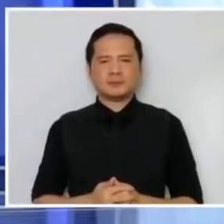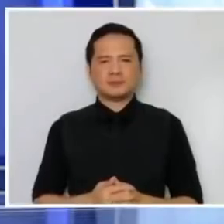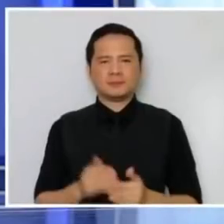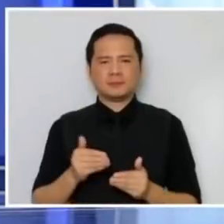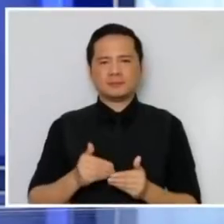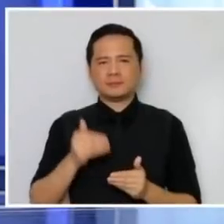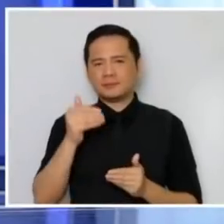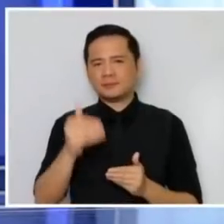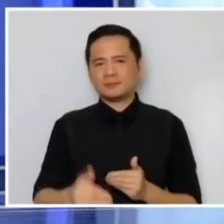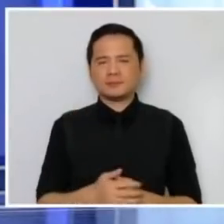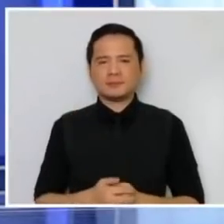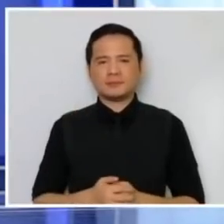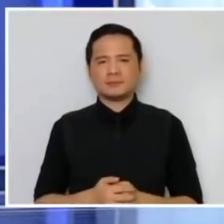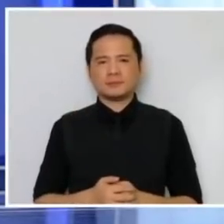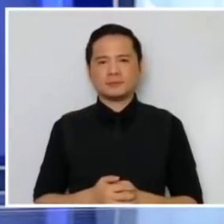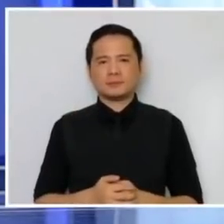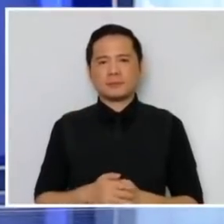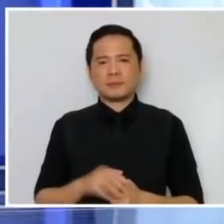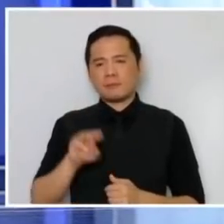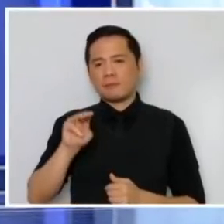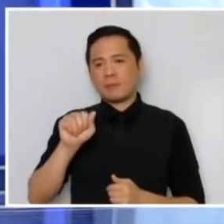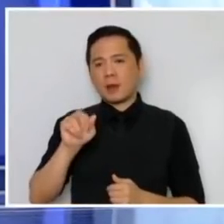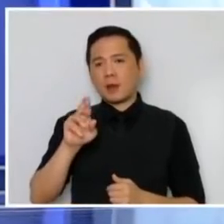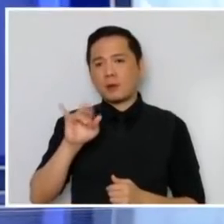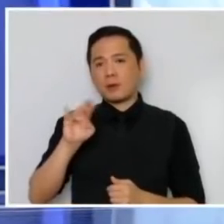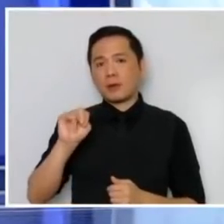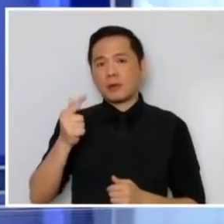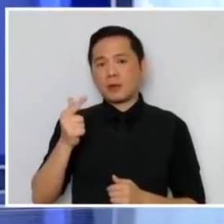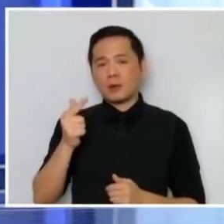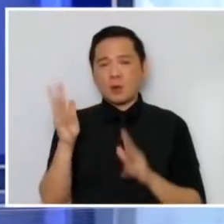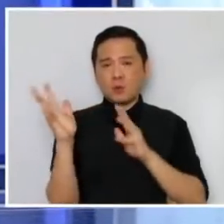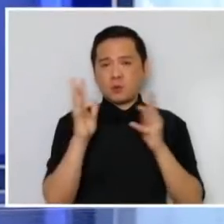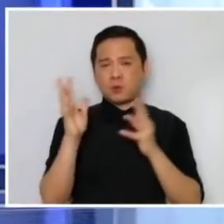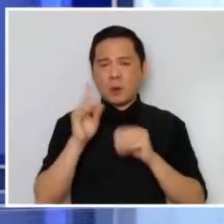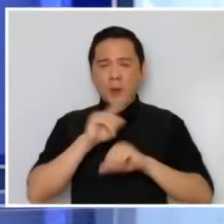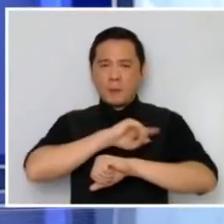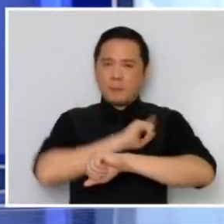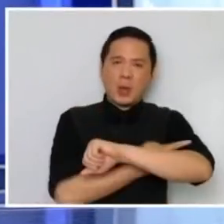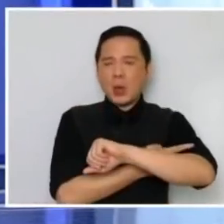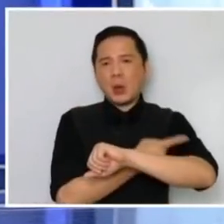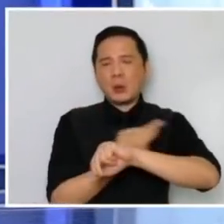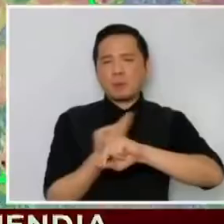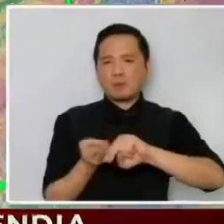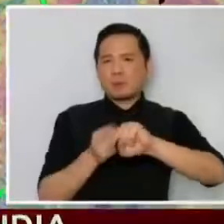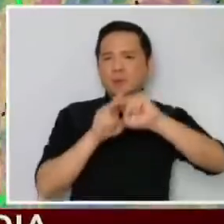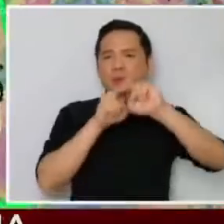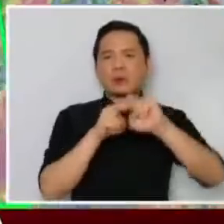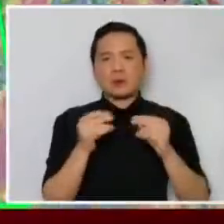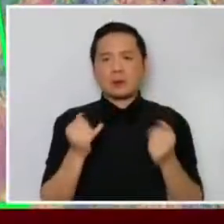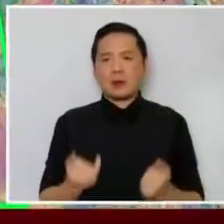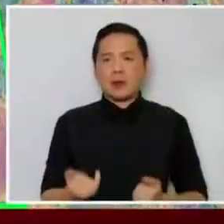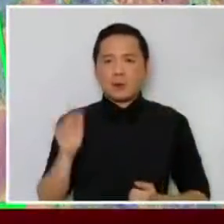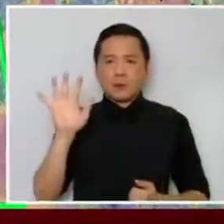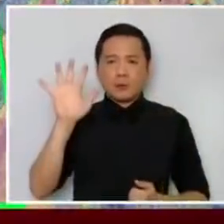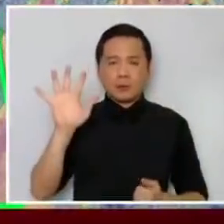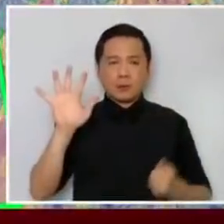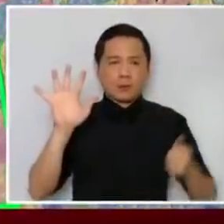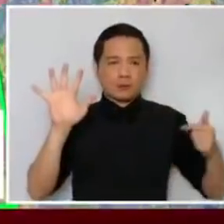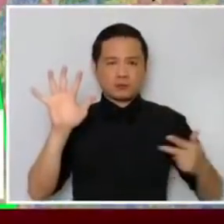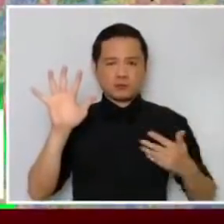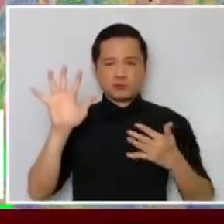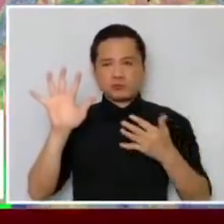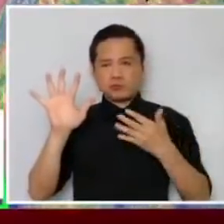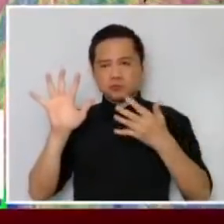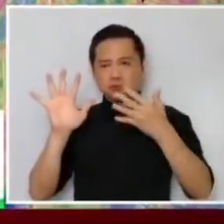Bahagyang lumakas ang bagyong Baring habang binabaybay ang Philippine Sea. Kasalukuyang nasa 715 kilometers silangan ng